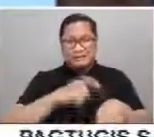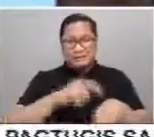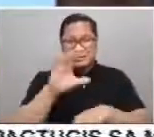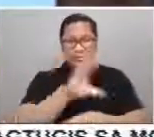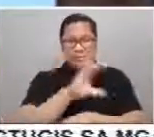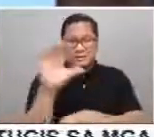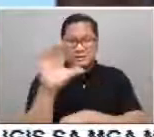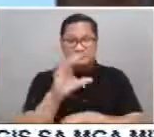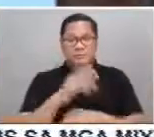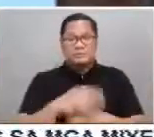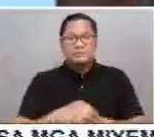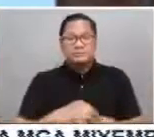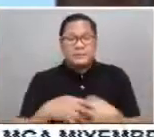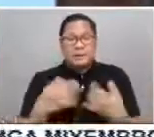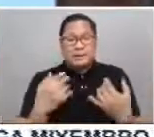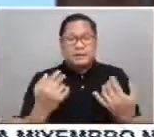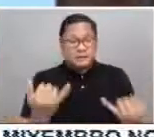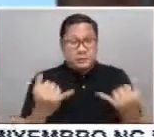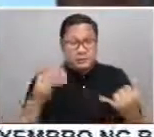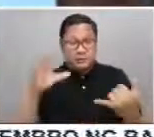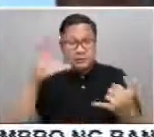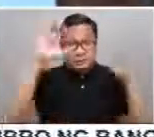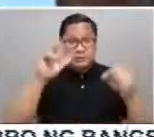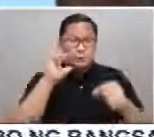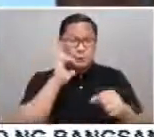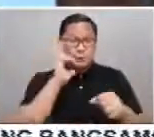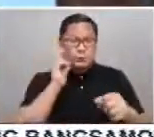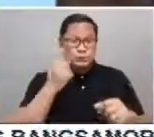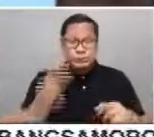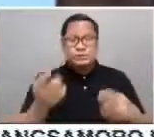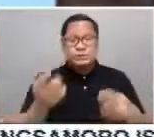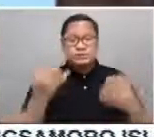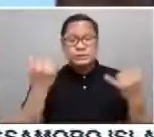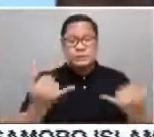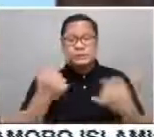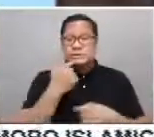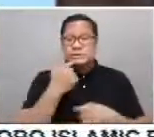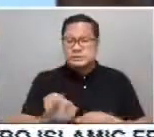not really frivolous, but the festivities?